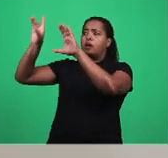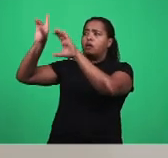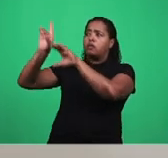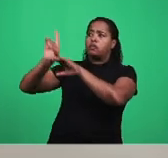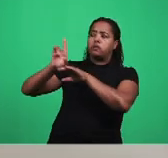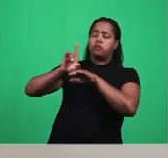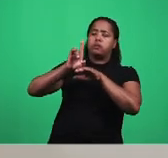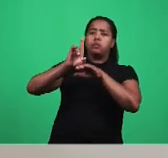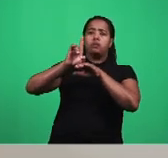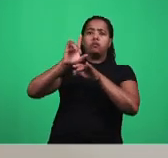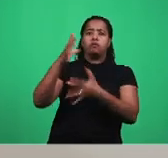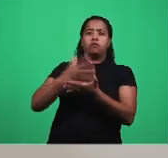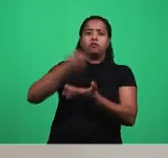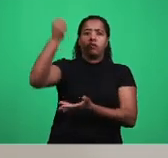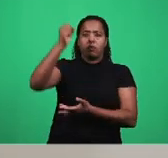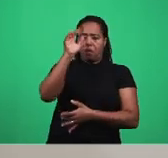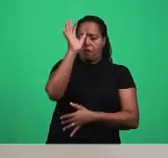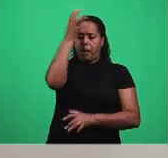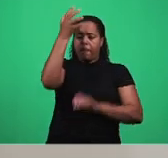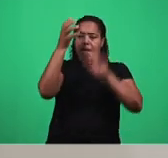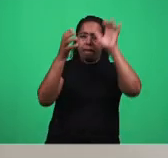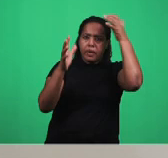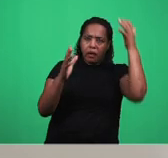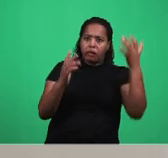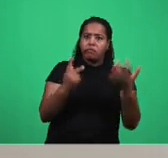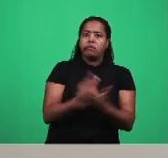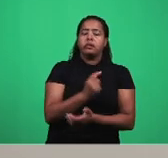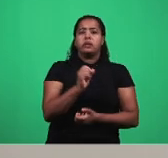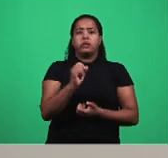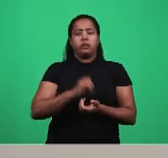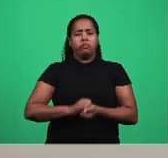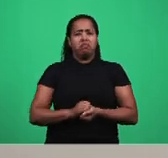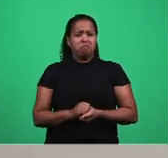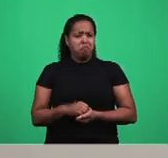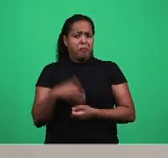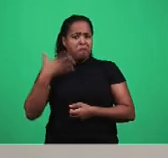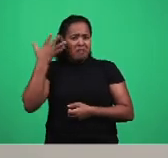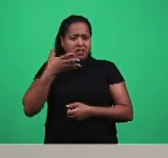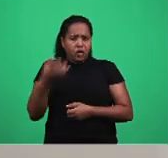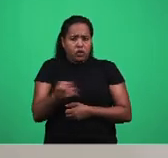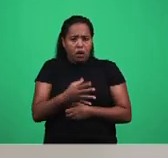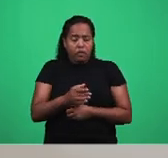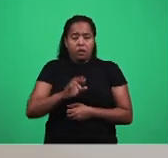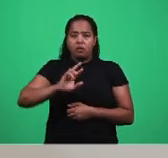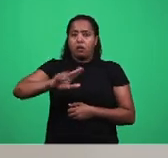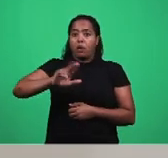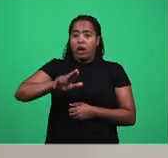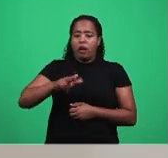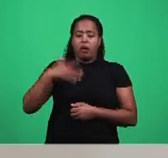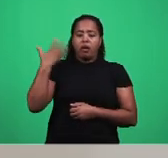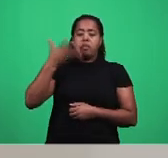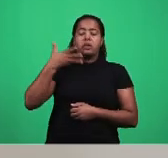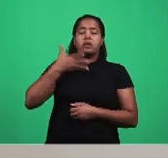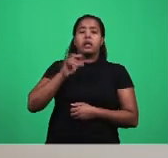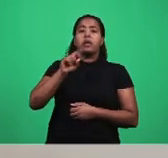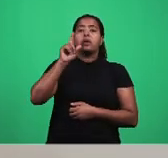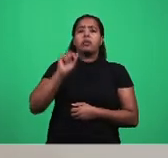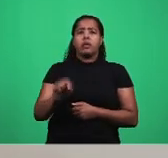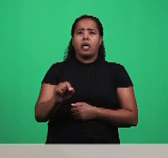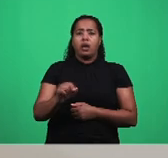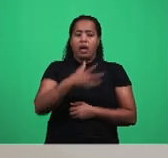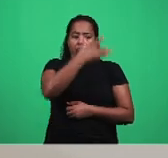ne s'agit pas d'apporter un nouveau message. Il n'a pas un nouveau message. Le message est celui-là. Le monde ne nous a pas